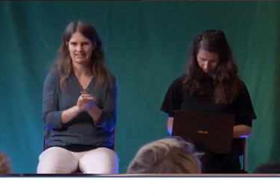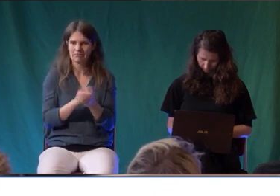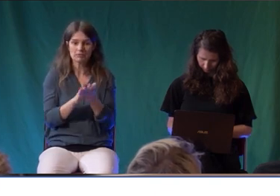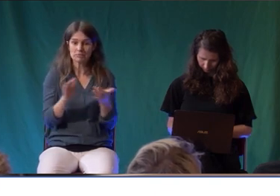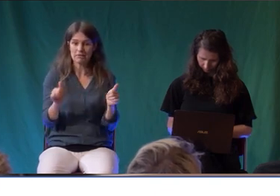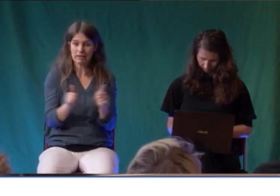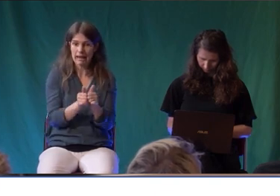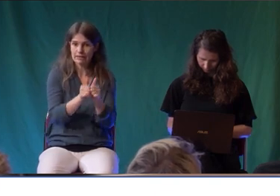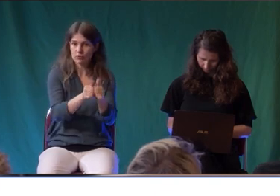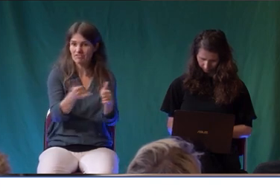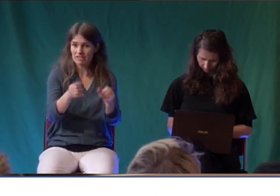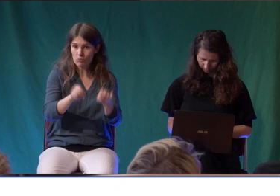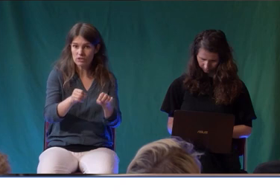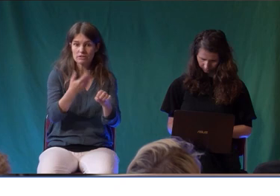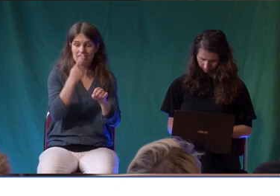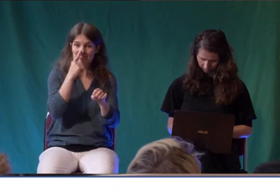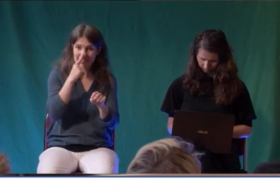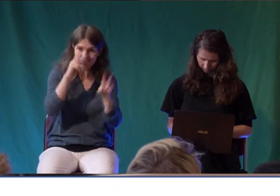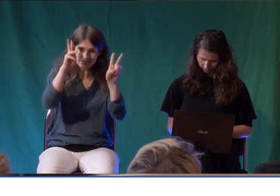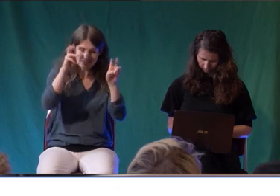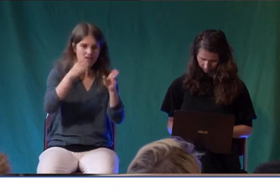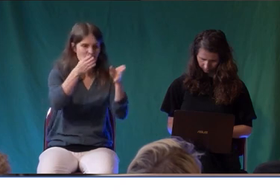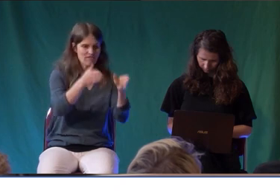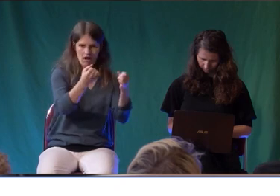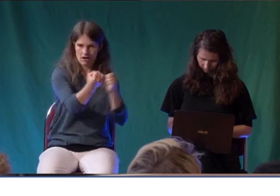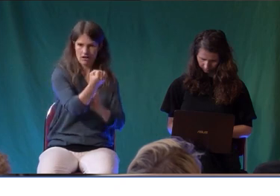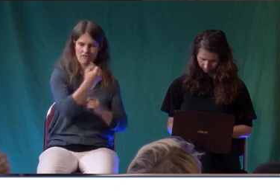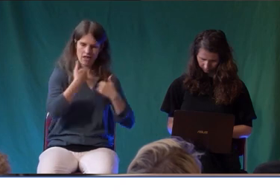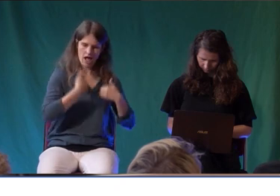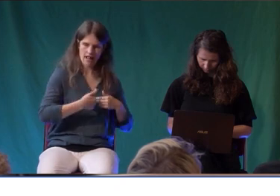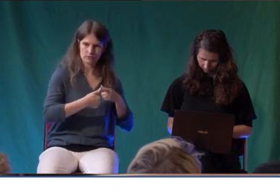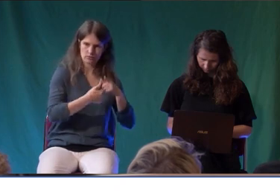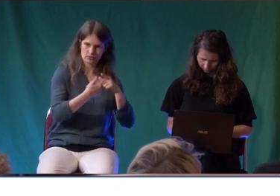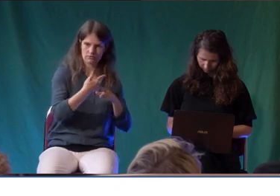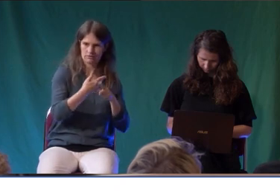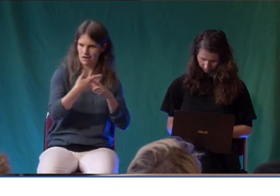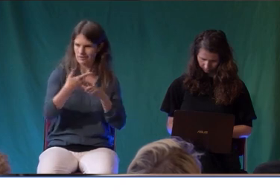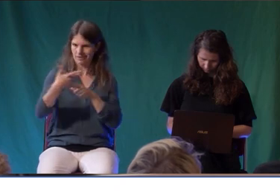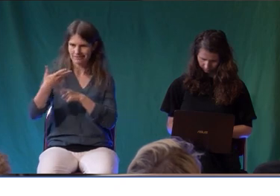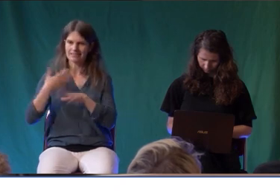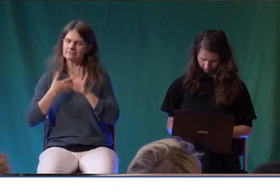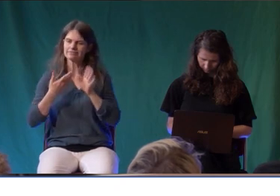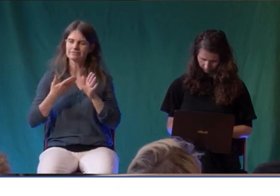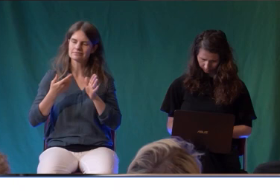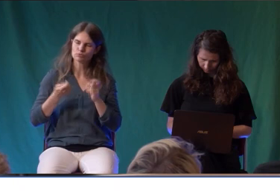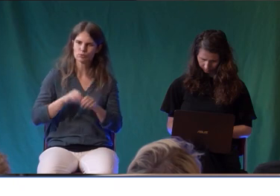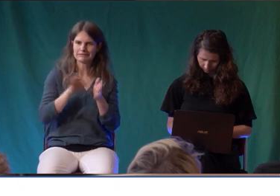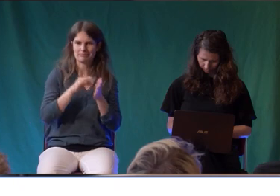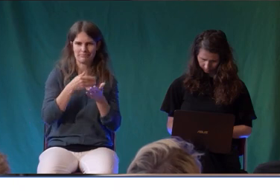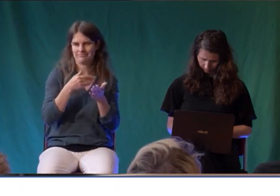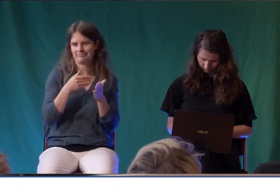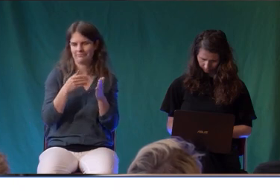wenn die Fachkräfte das und das machen die und die Haltung haben dann kann das gelingen das will ich am Ende erzählen